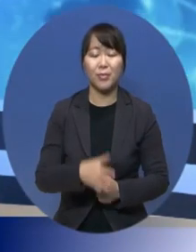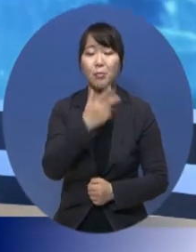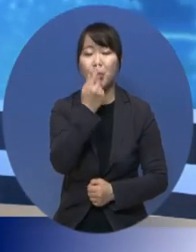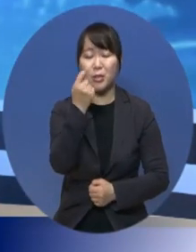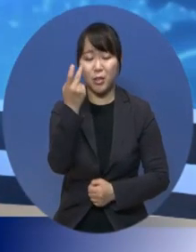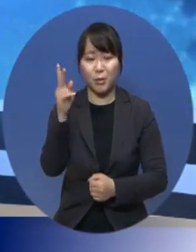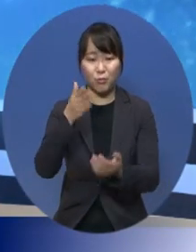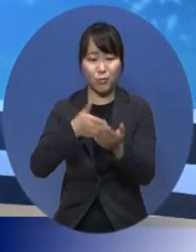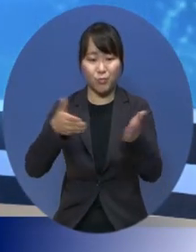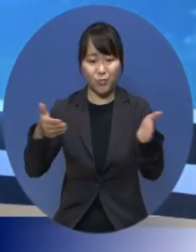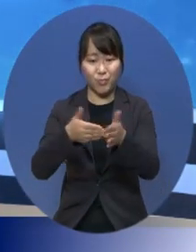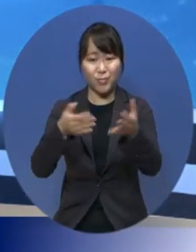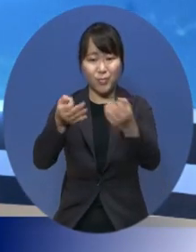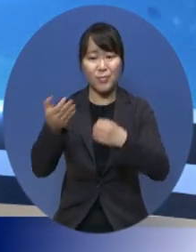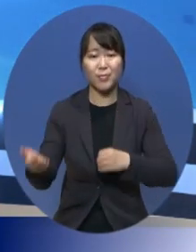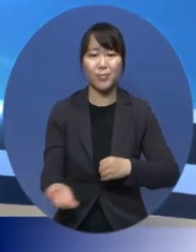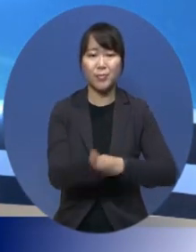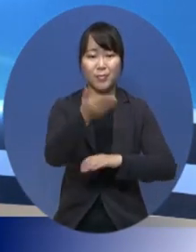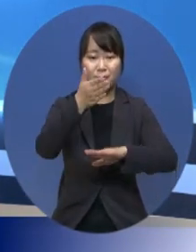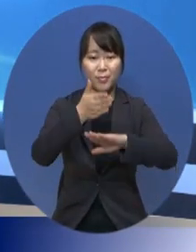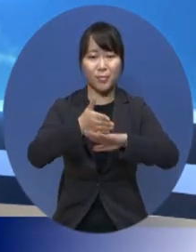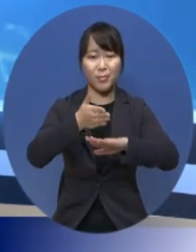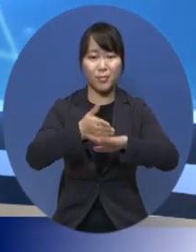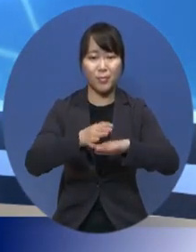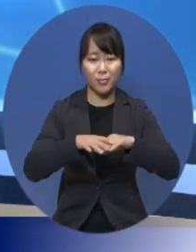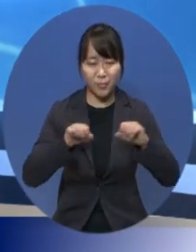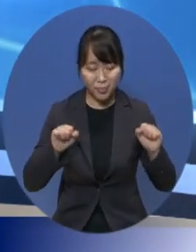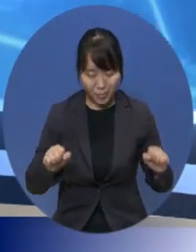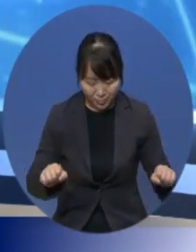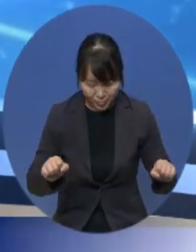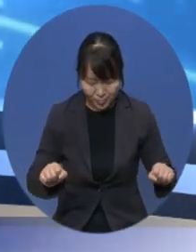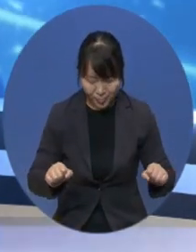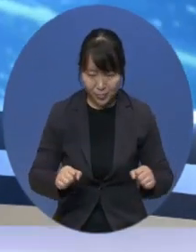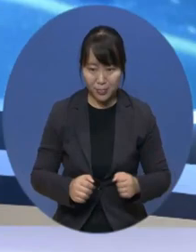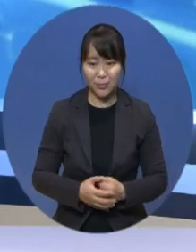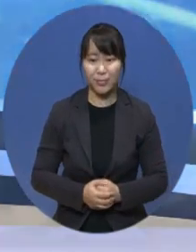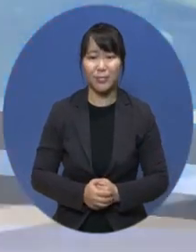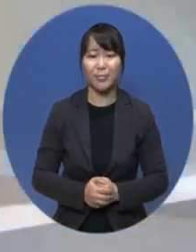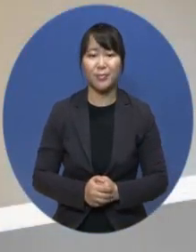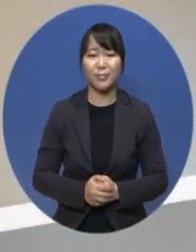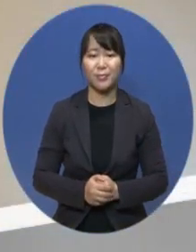복지TV 뉴스를 마칩니다. 시청해주신 여러분 고맙습니다.